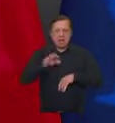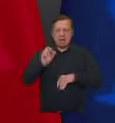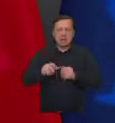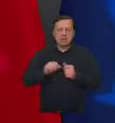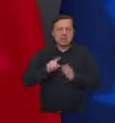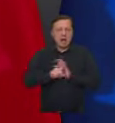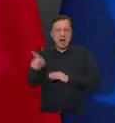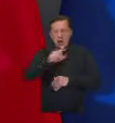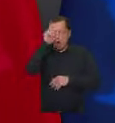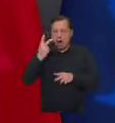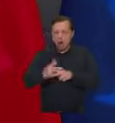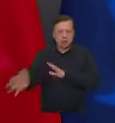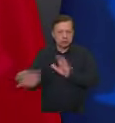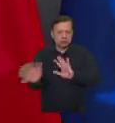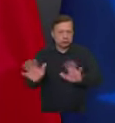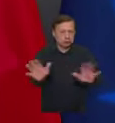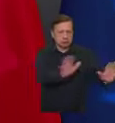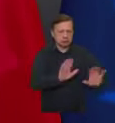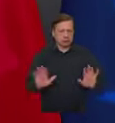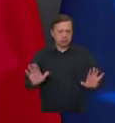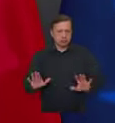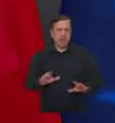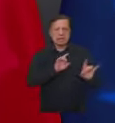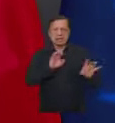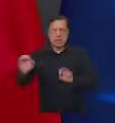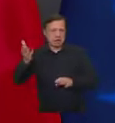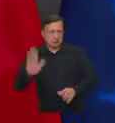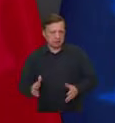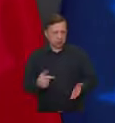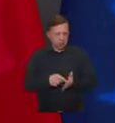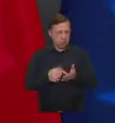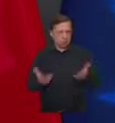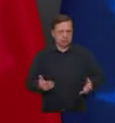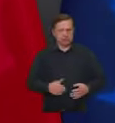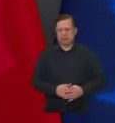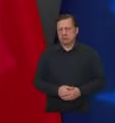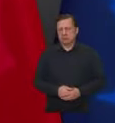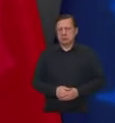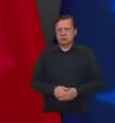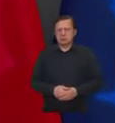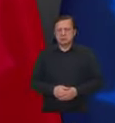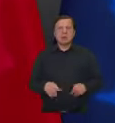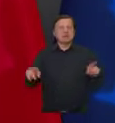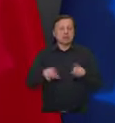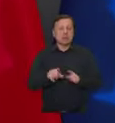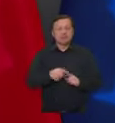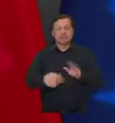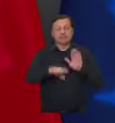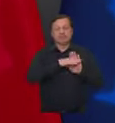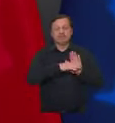pacjentów i nie być sami zarażeni. Również uregulowaliśmy